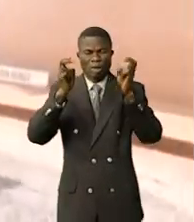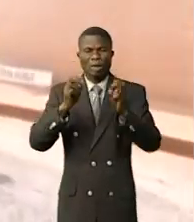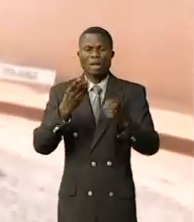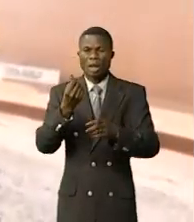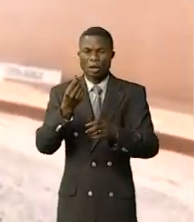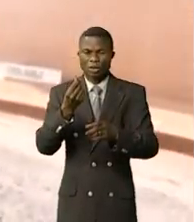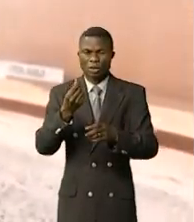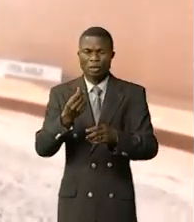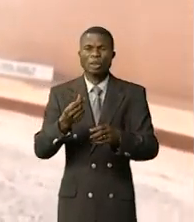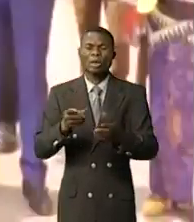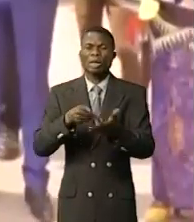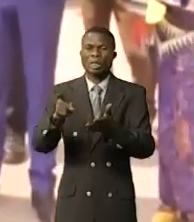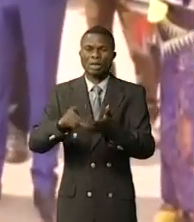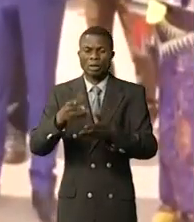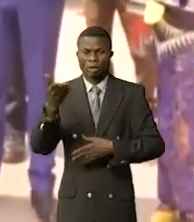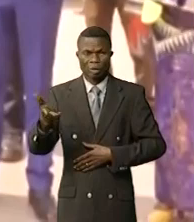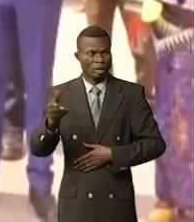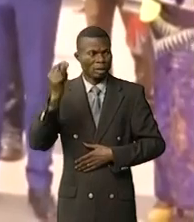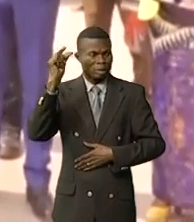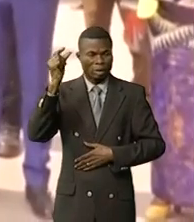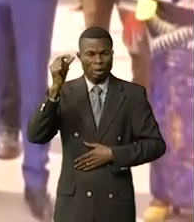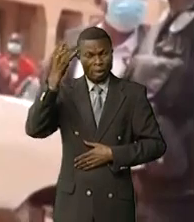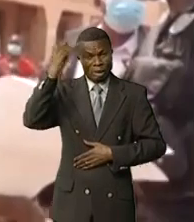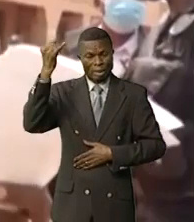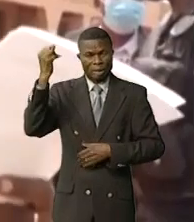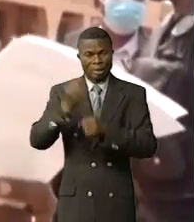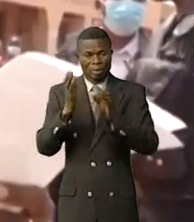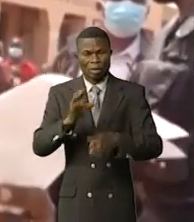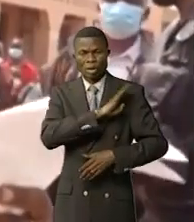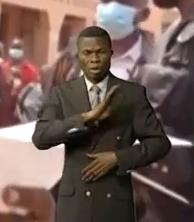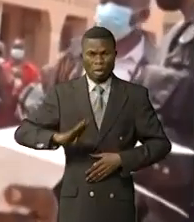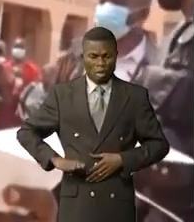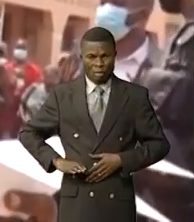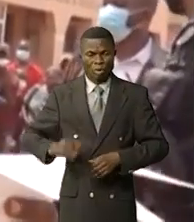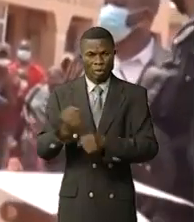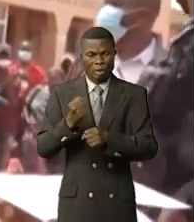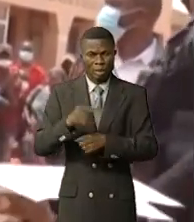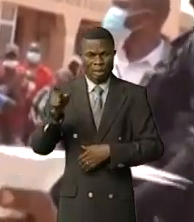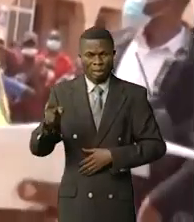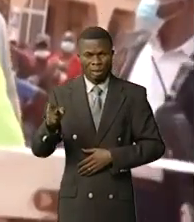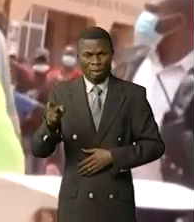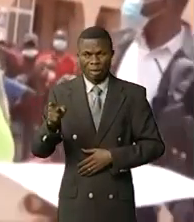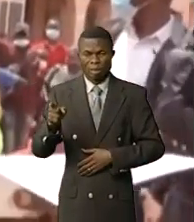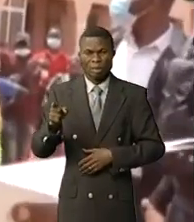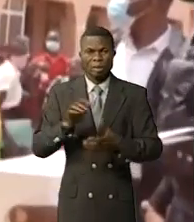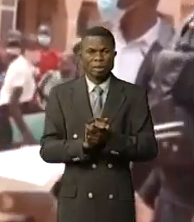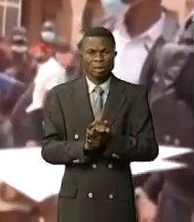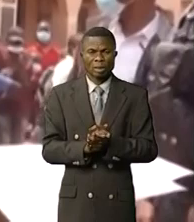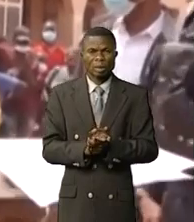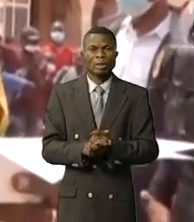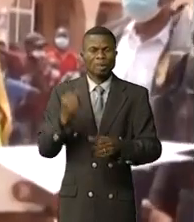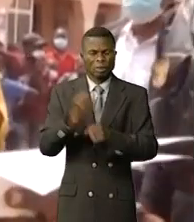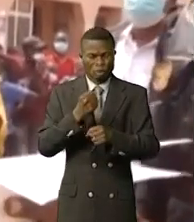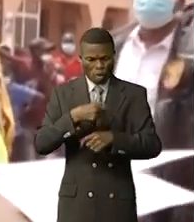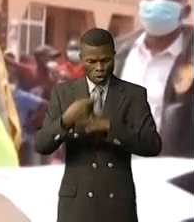fonds générés par la redevance minière. L'initiateur de travaux et bourgmestre de Fungurume, Christian Mukunto, a déclaré que les dits travaux